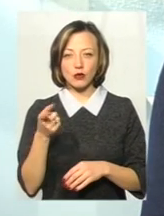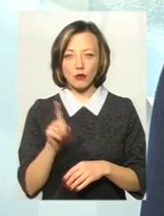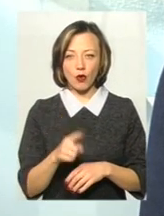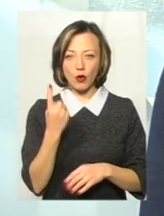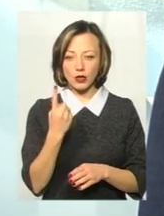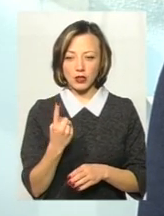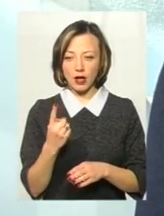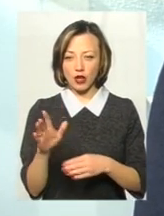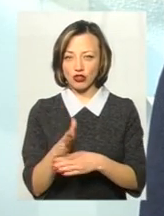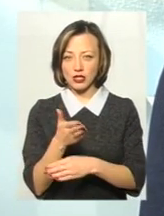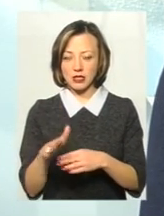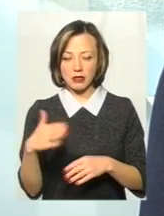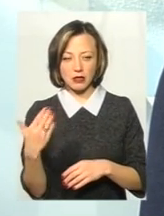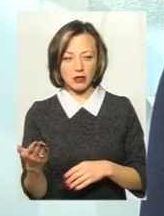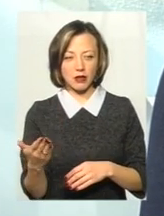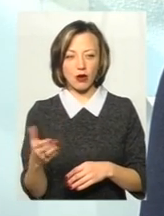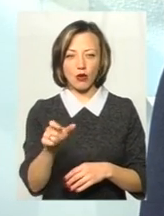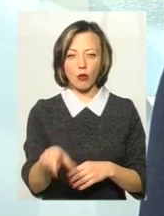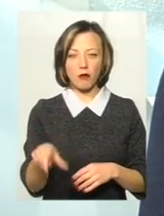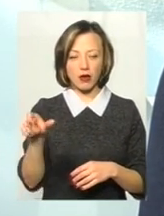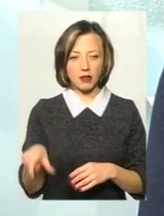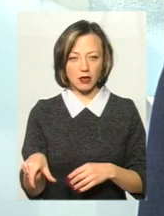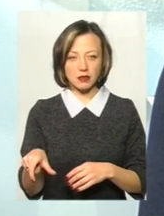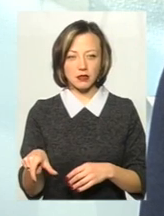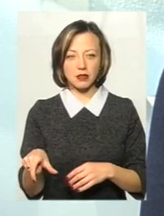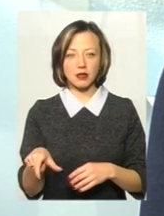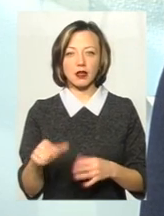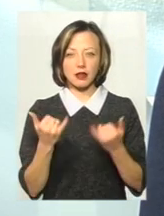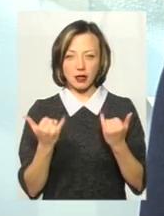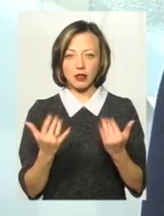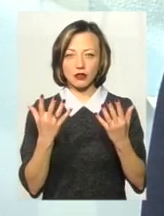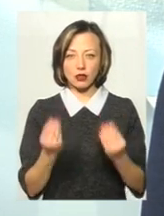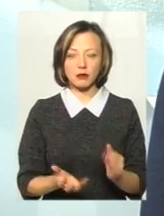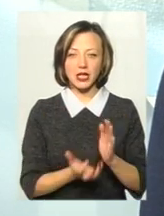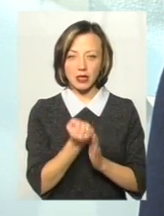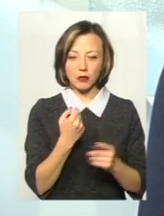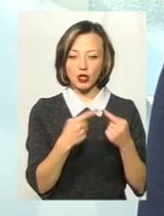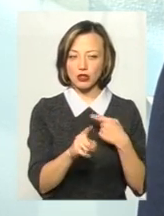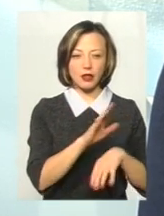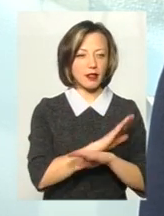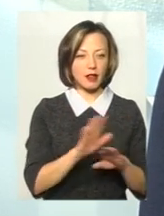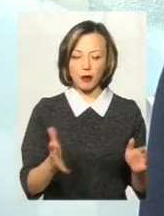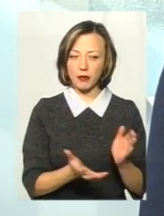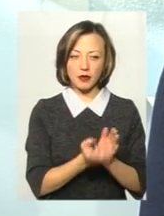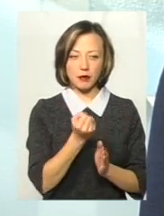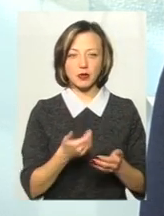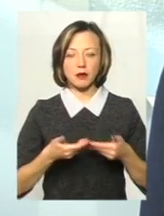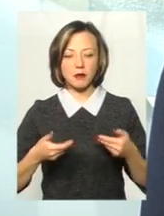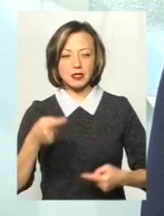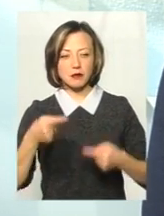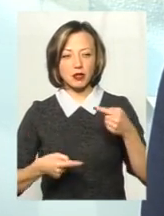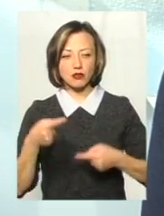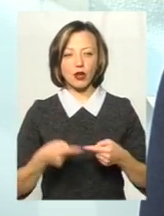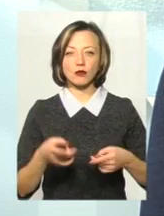одна частина, скажімо так, громадян і на даний час підтримують, інші не підтримують, і ми сперечаємося, чи